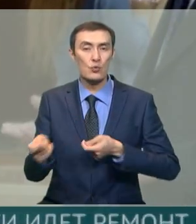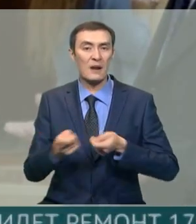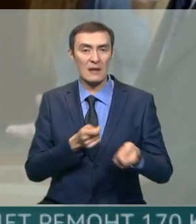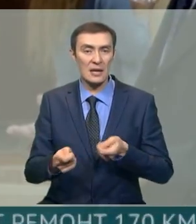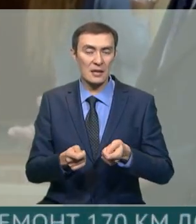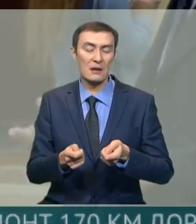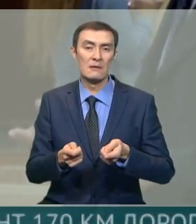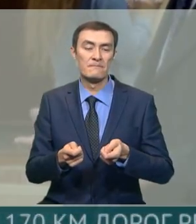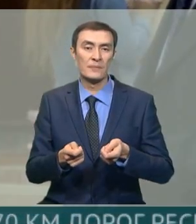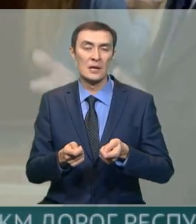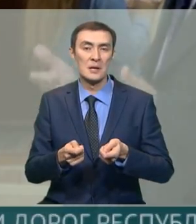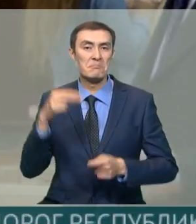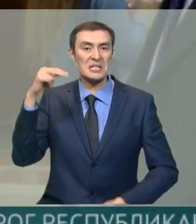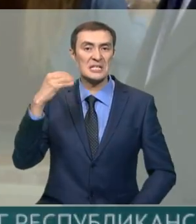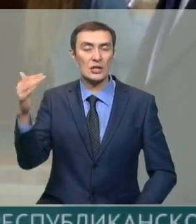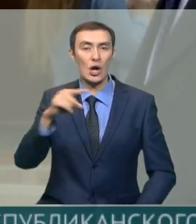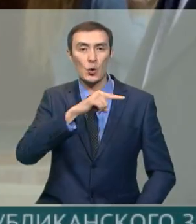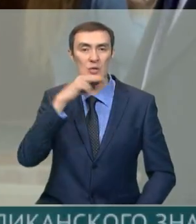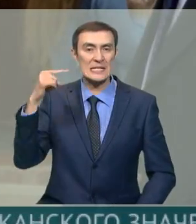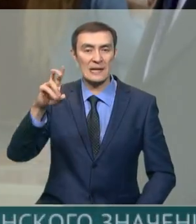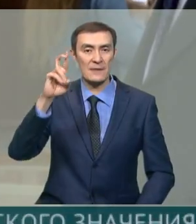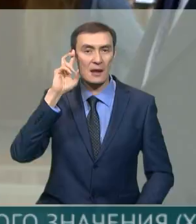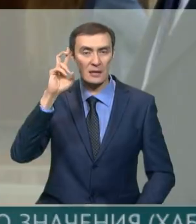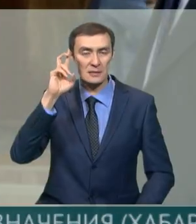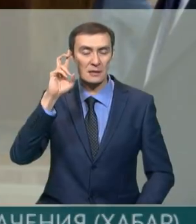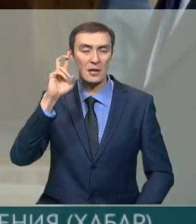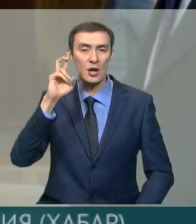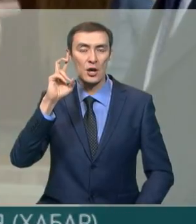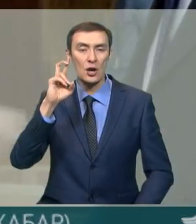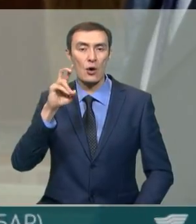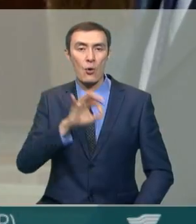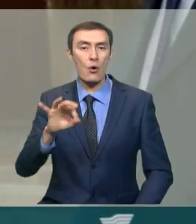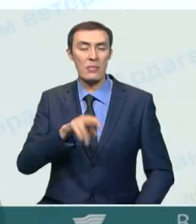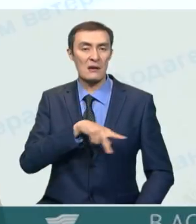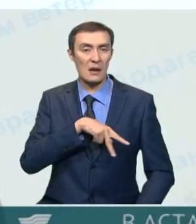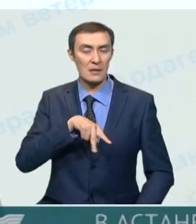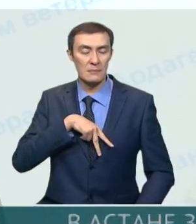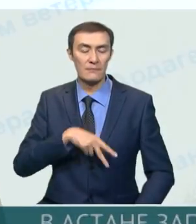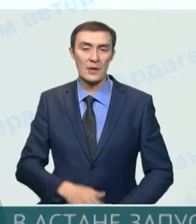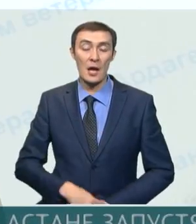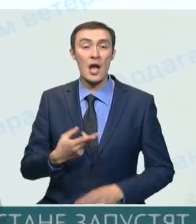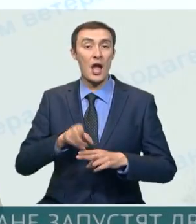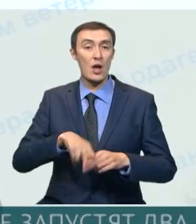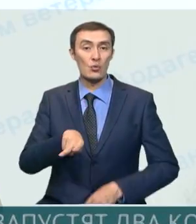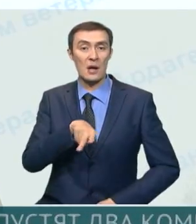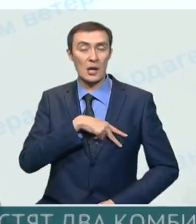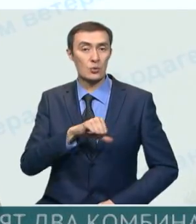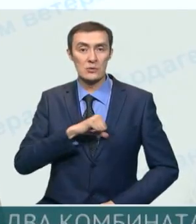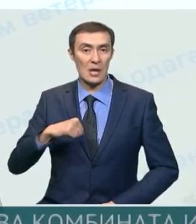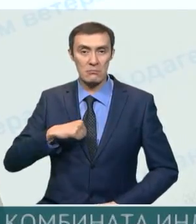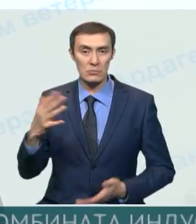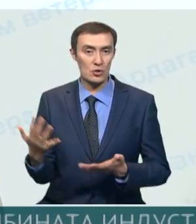управлении президента Российской Федерации по наградам. Эту награду он практически сам